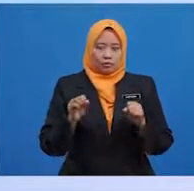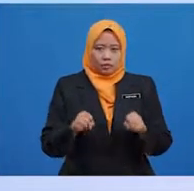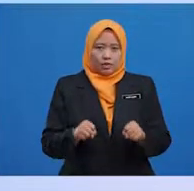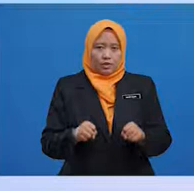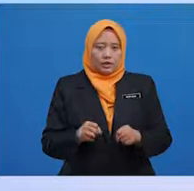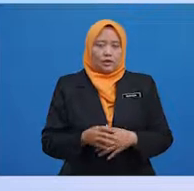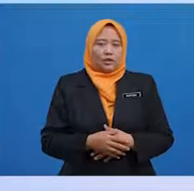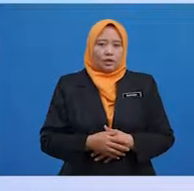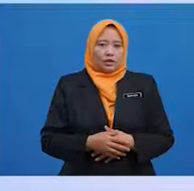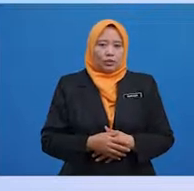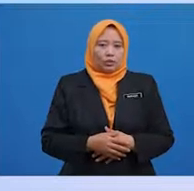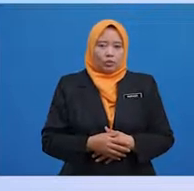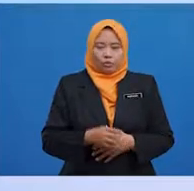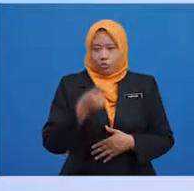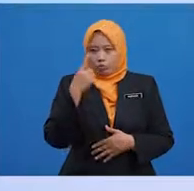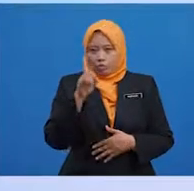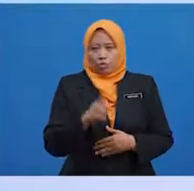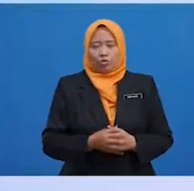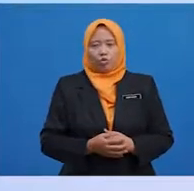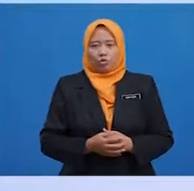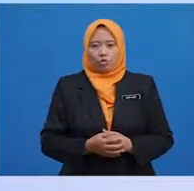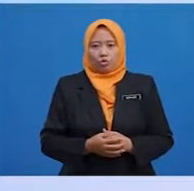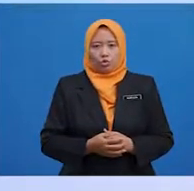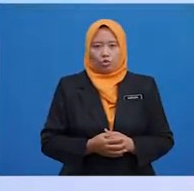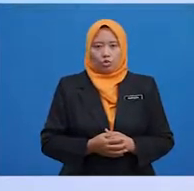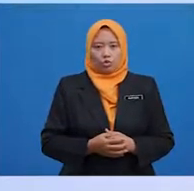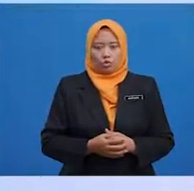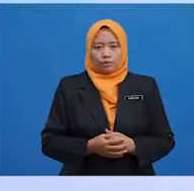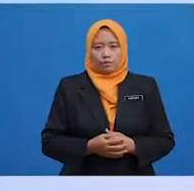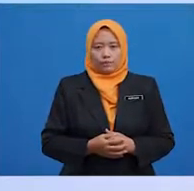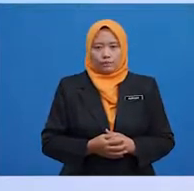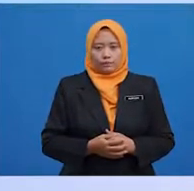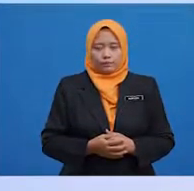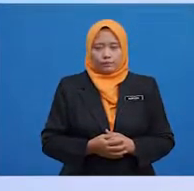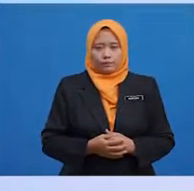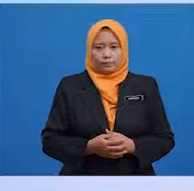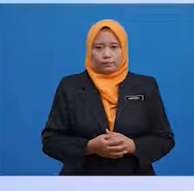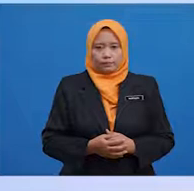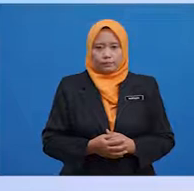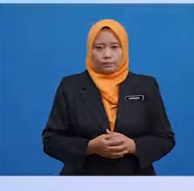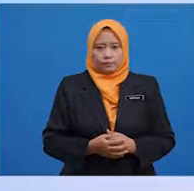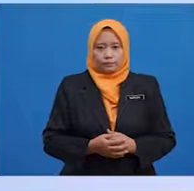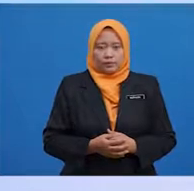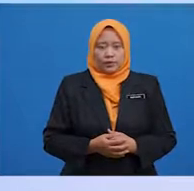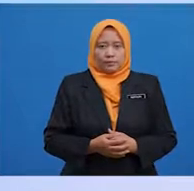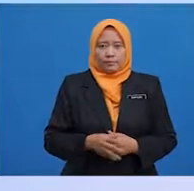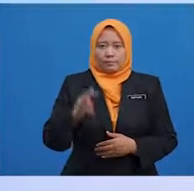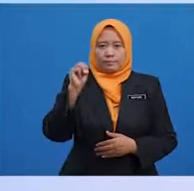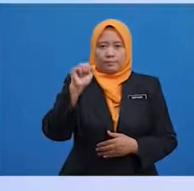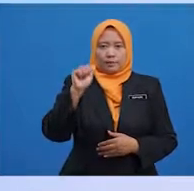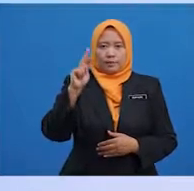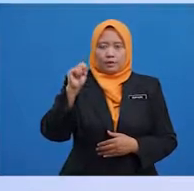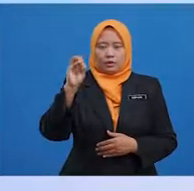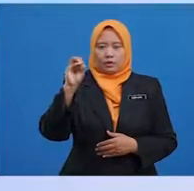rongga atrium kiri dengan rongga ventricle kiri. Ia dipanggil bi-Q speed